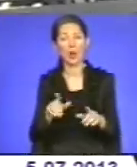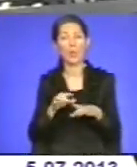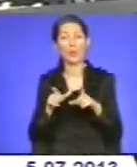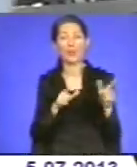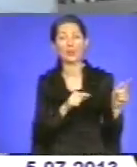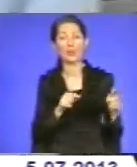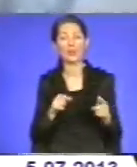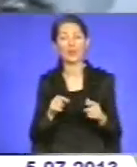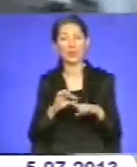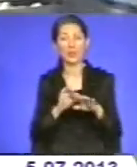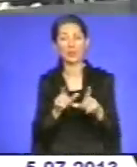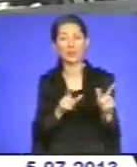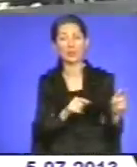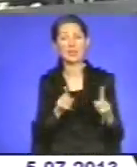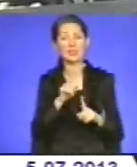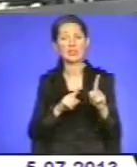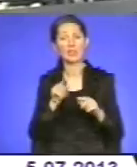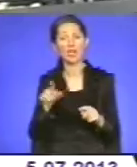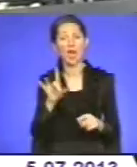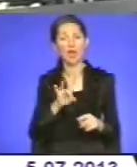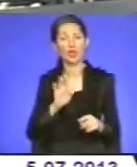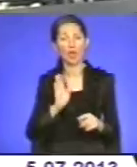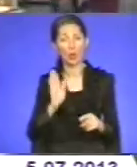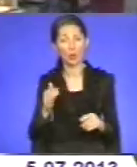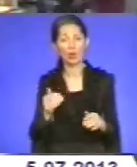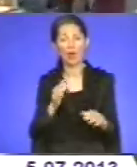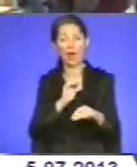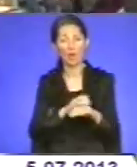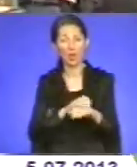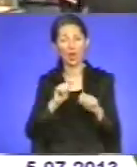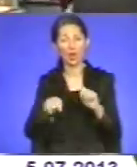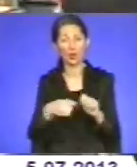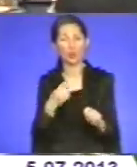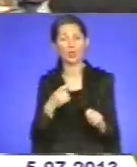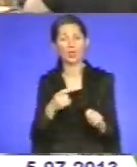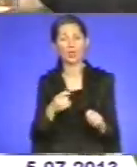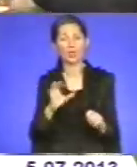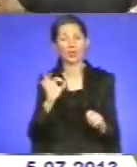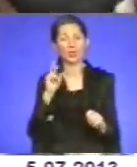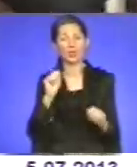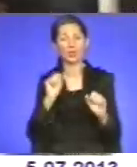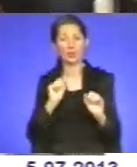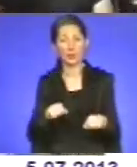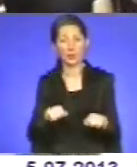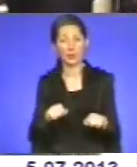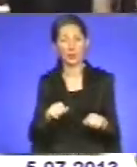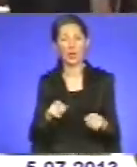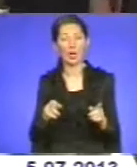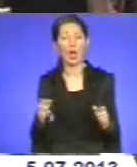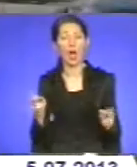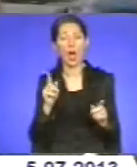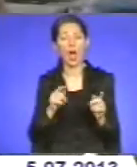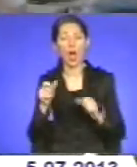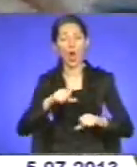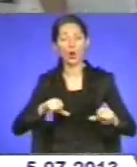будуть зафіксовані факти порушень принципів соціальної справедливості. Збиратиметься колегія на рідше одного разу на квартал, а троє її представників